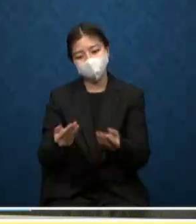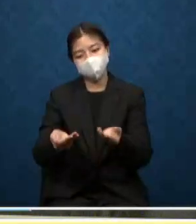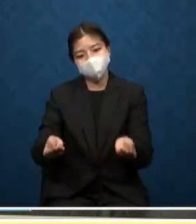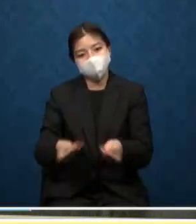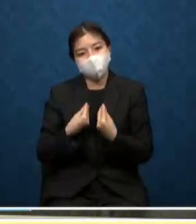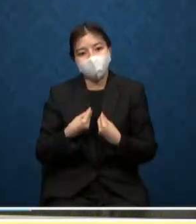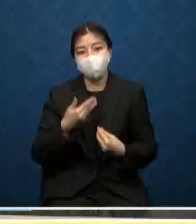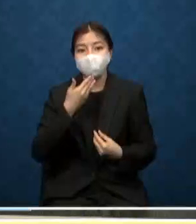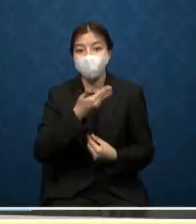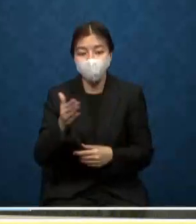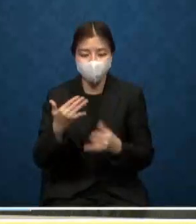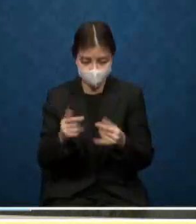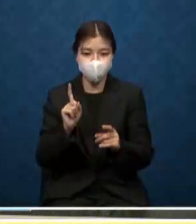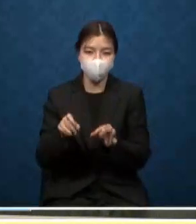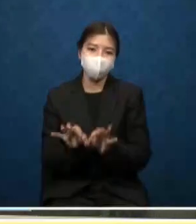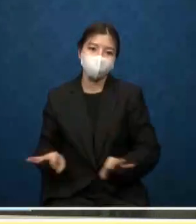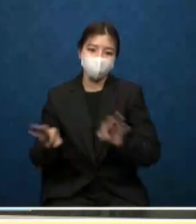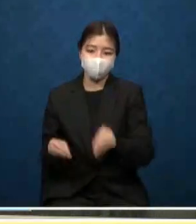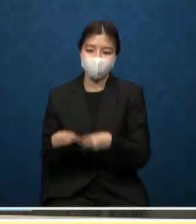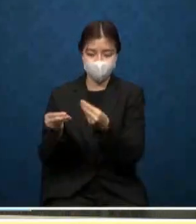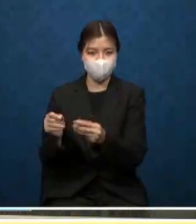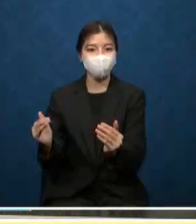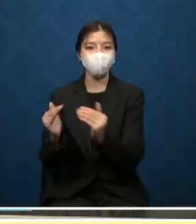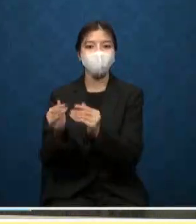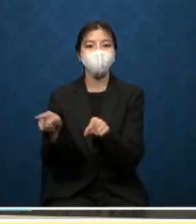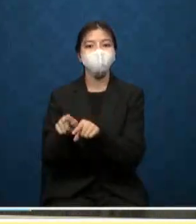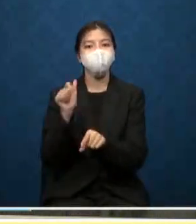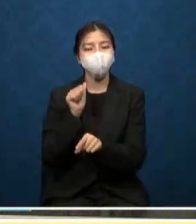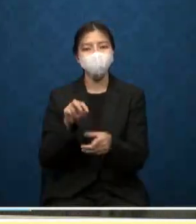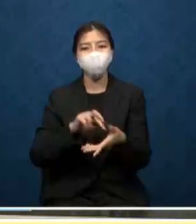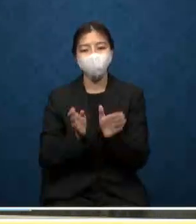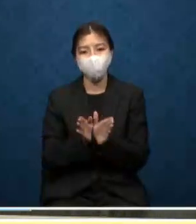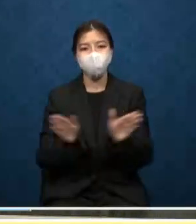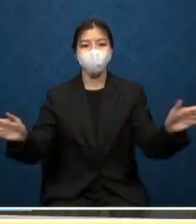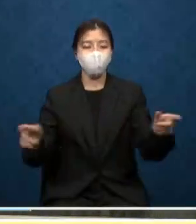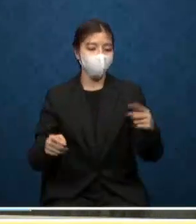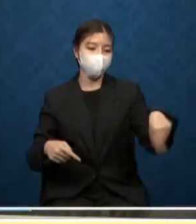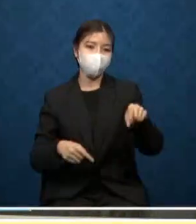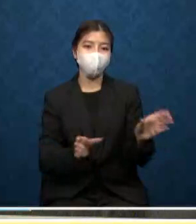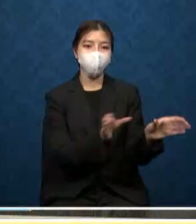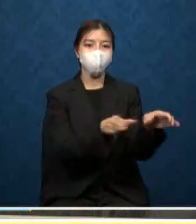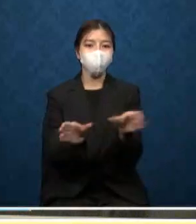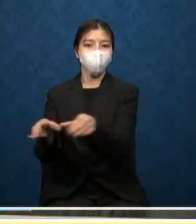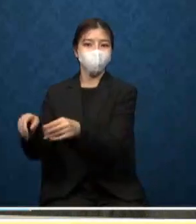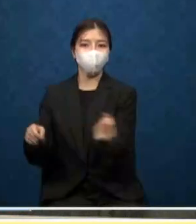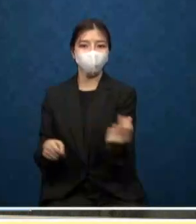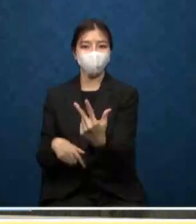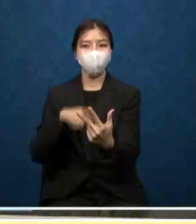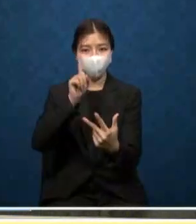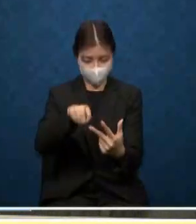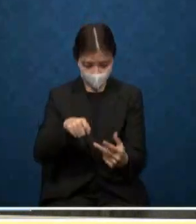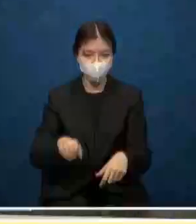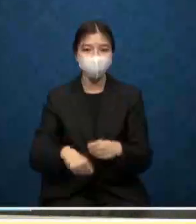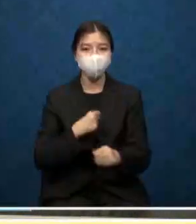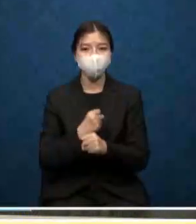นใจหรือให้ความสำคัญกับผู้สูงอายุน้อยลงกล่าวโดยรวมก็คือทั้ง3กลุ่มอายุนั้นสมควรที่จะได้รับ